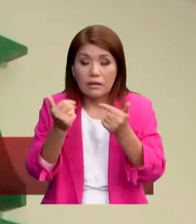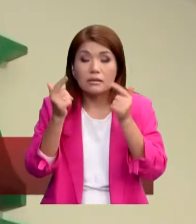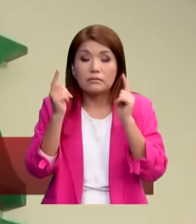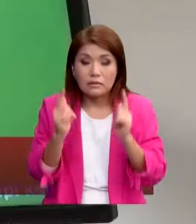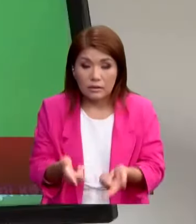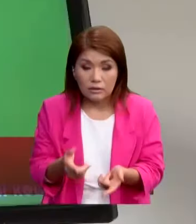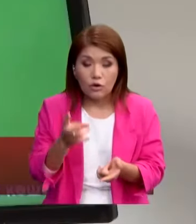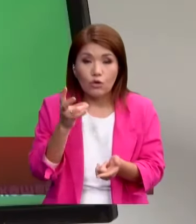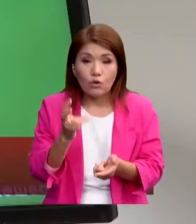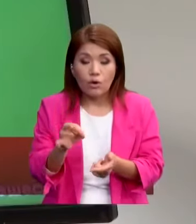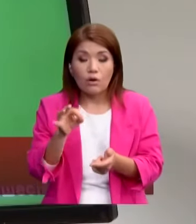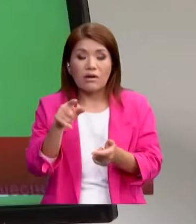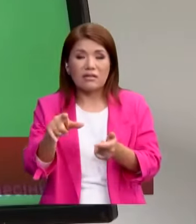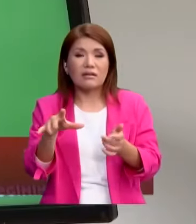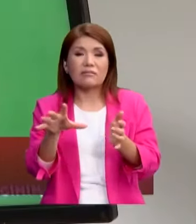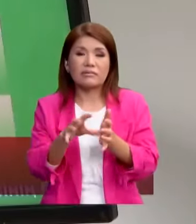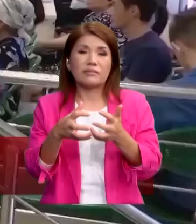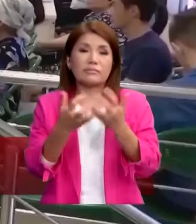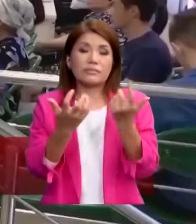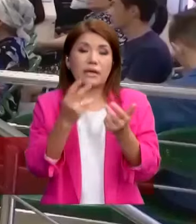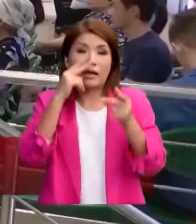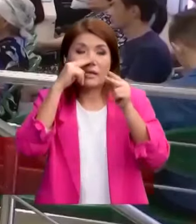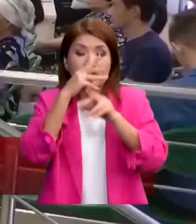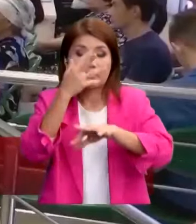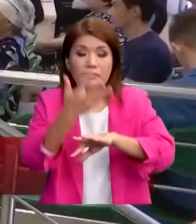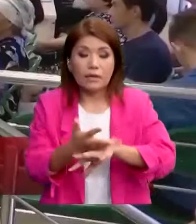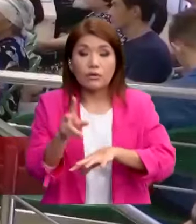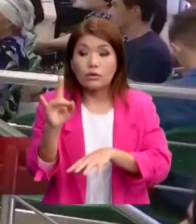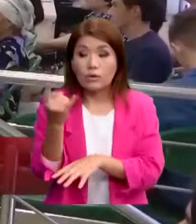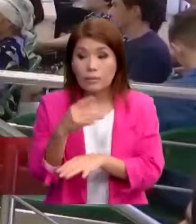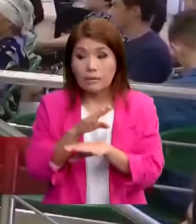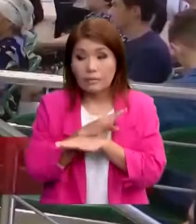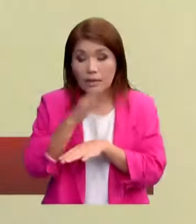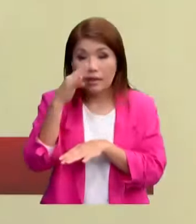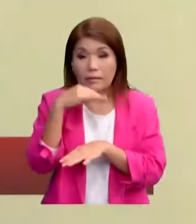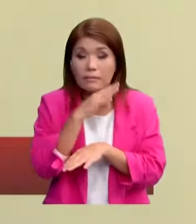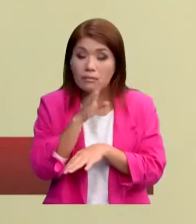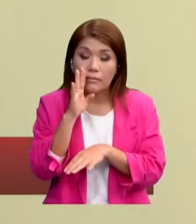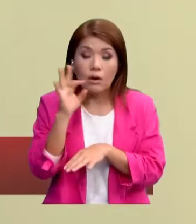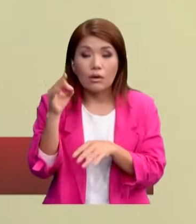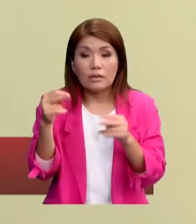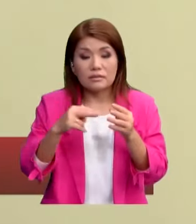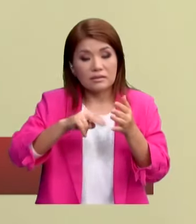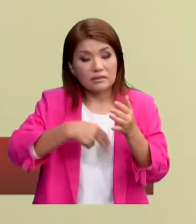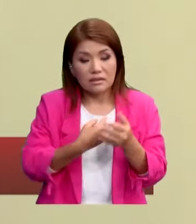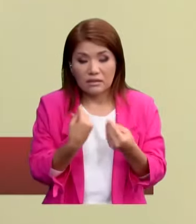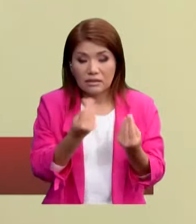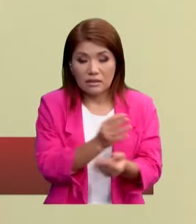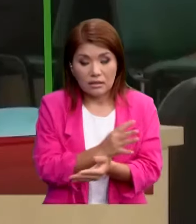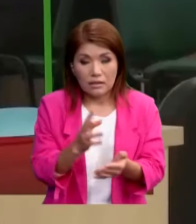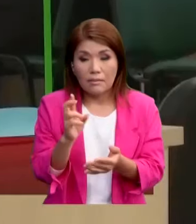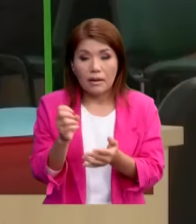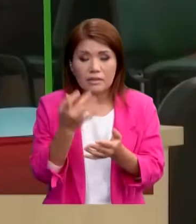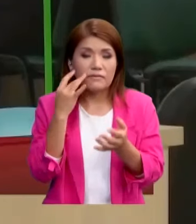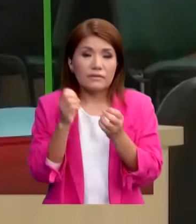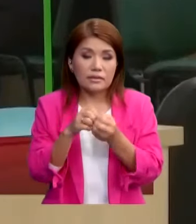отыр. Бірақ бұл жүйедегі болмашы қателік қана. Көбіне шетінеп кеткен шақалақтың ата-анасы қайтыс болғаны жайлы куәлік жасатпаса бала базадан